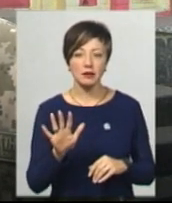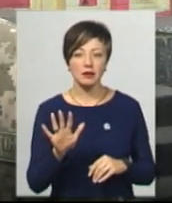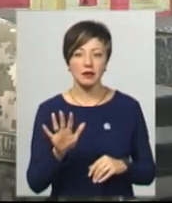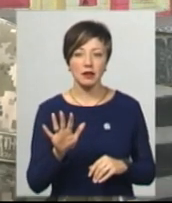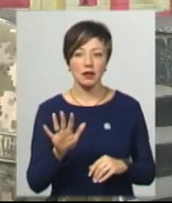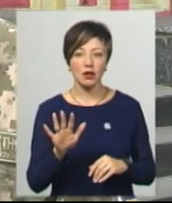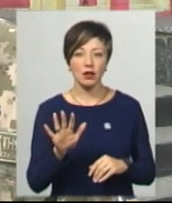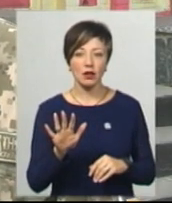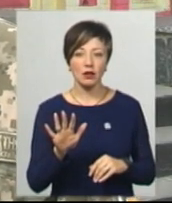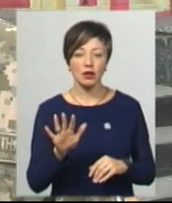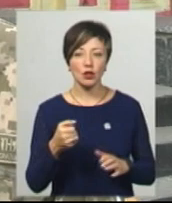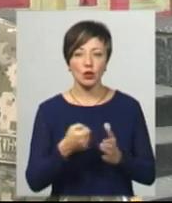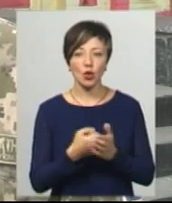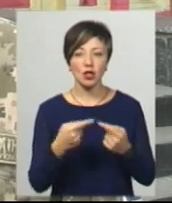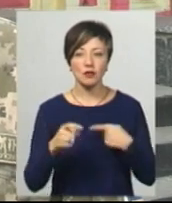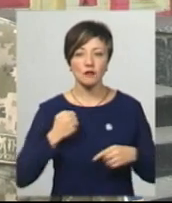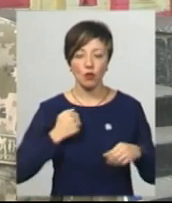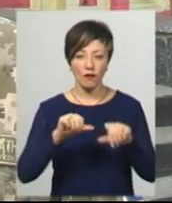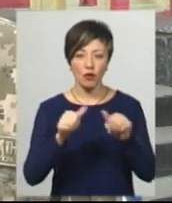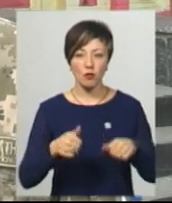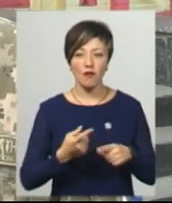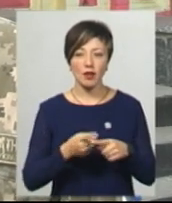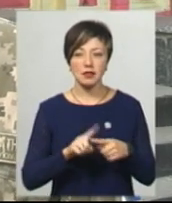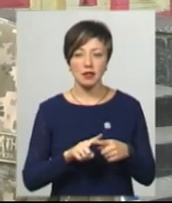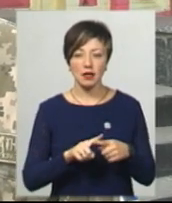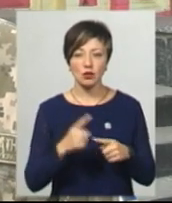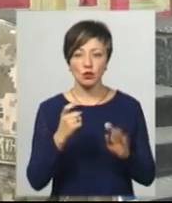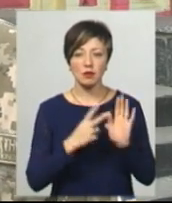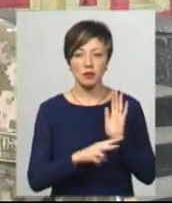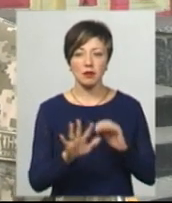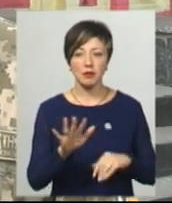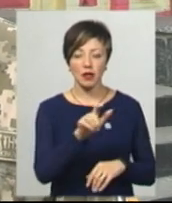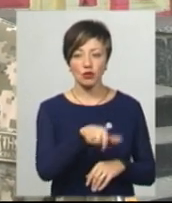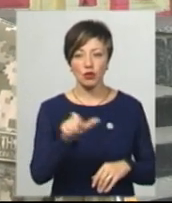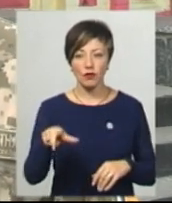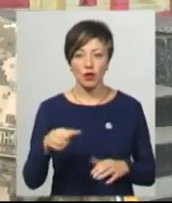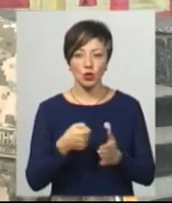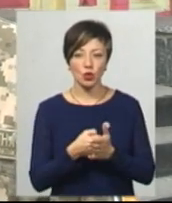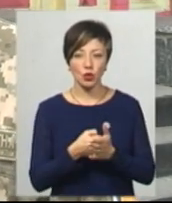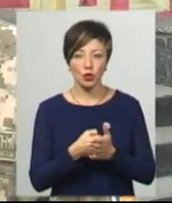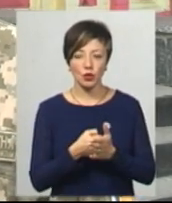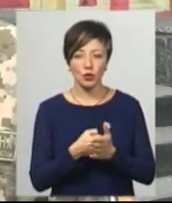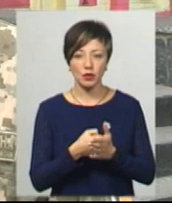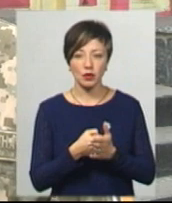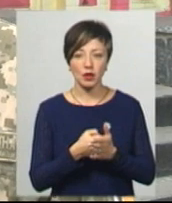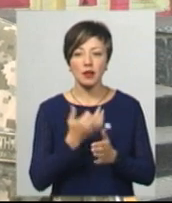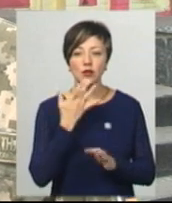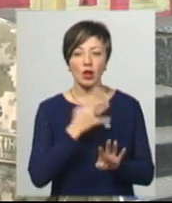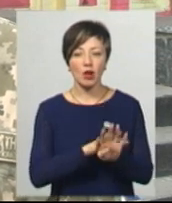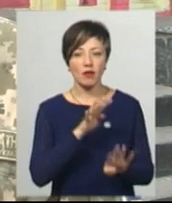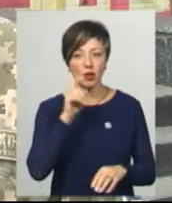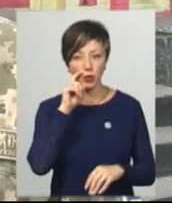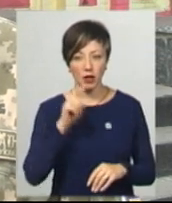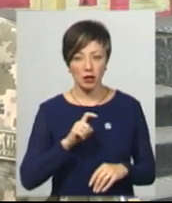225 чоловік піде до інших військових формувань. Це, зокрема, 175 чоловік піде до Національної гвардії